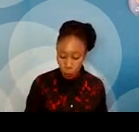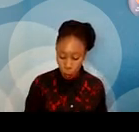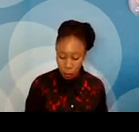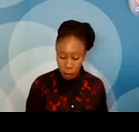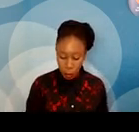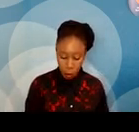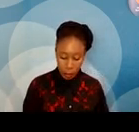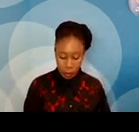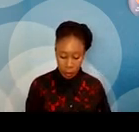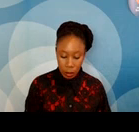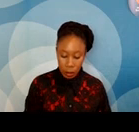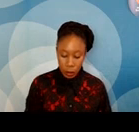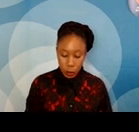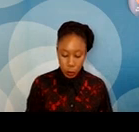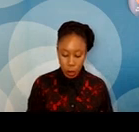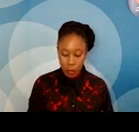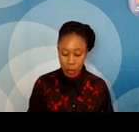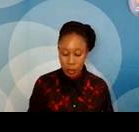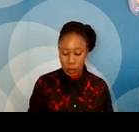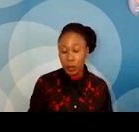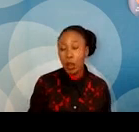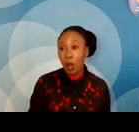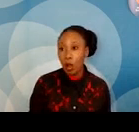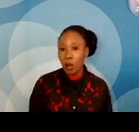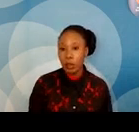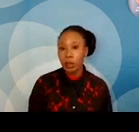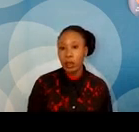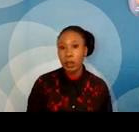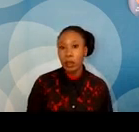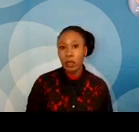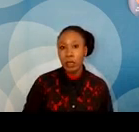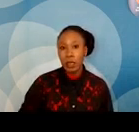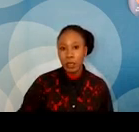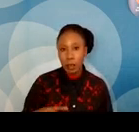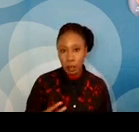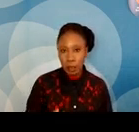det kronologiska åldrandet, så är det viktigt att vi har